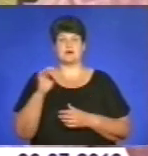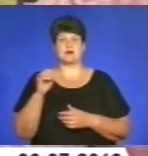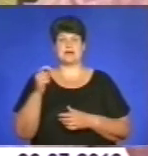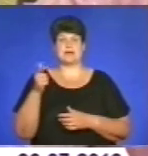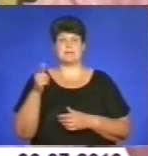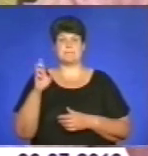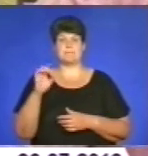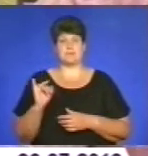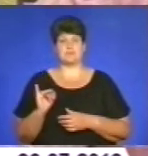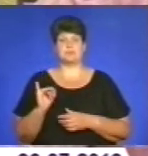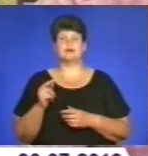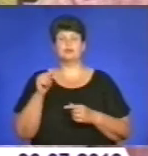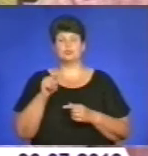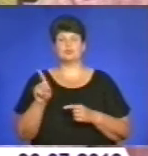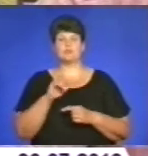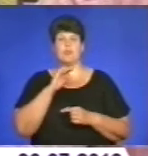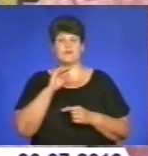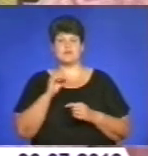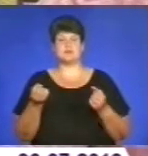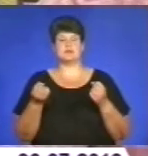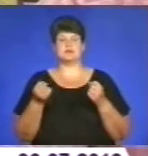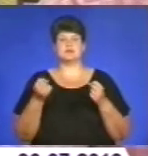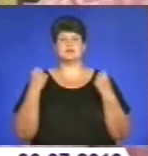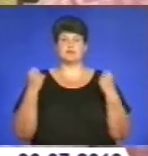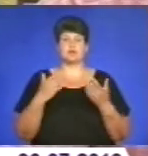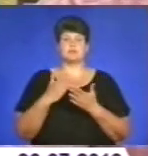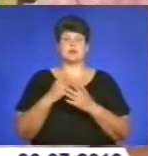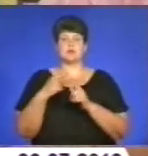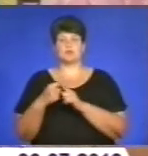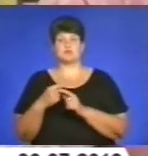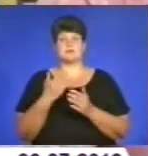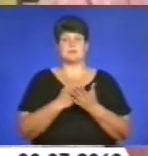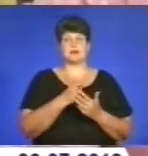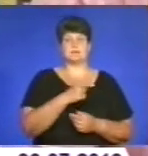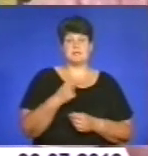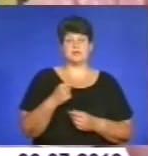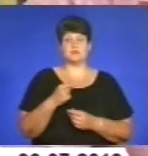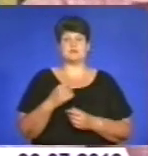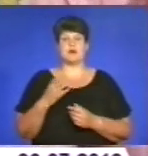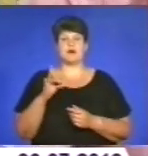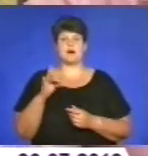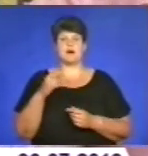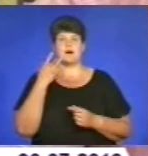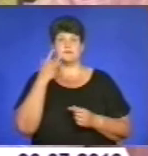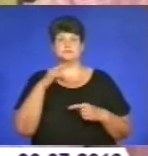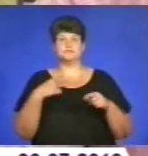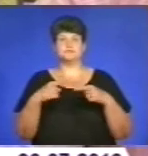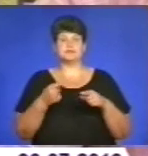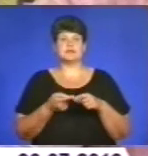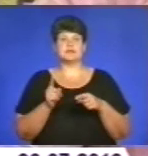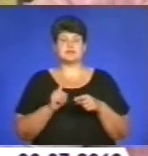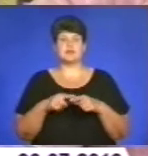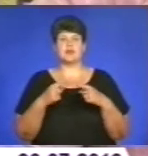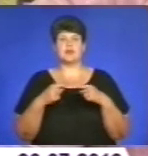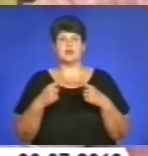Тому що професійний спорт має певні плюси, має певні мінуси. Регбі – це взагалі такий вид спорту, який